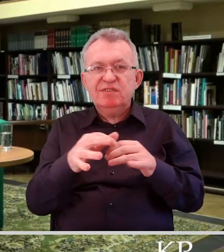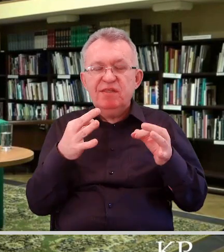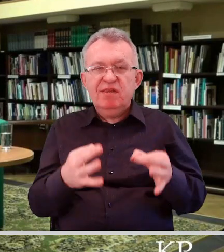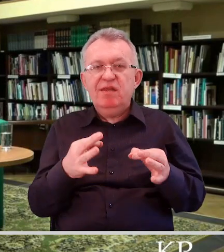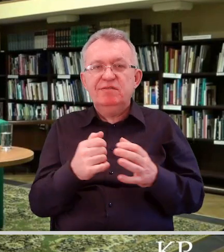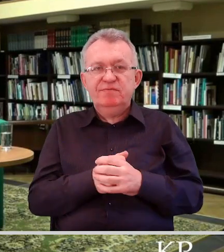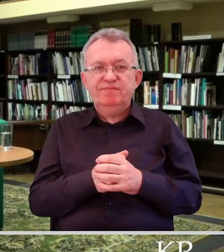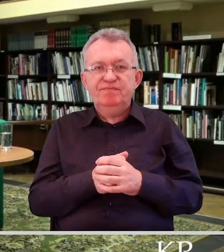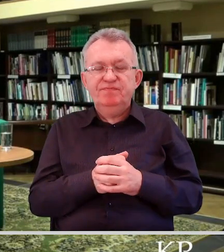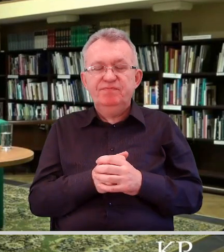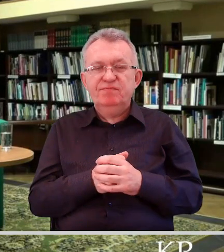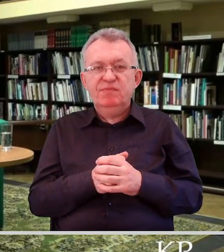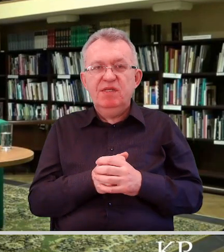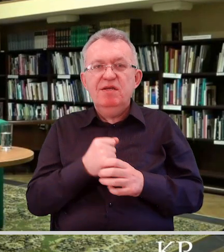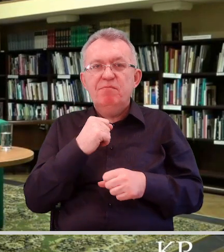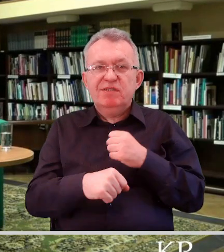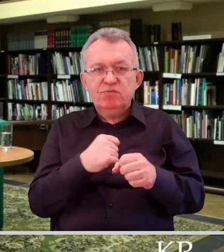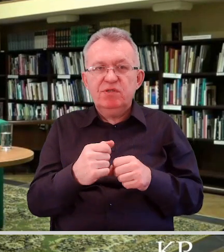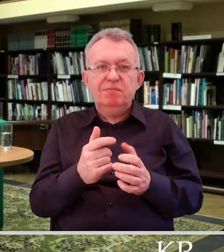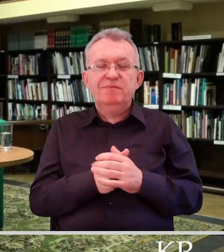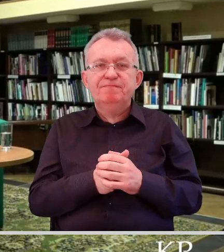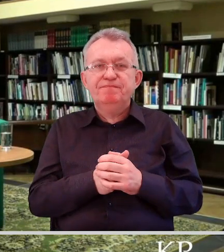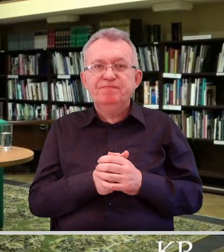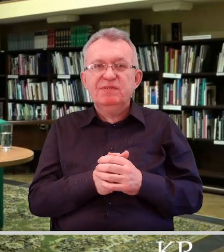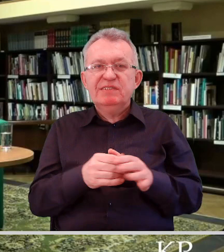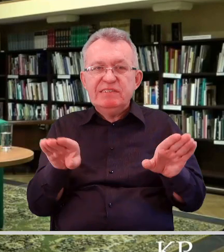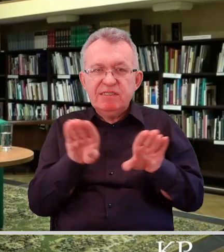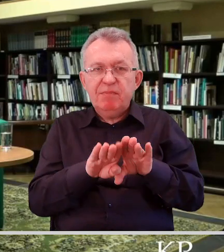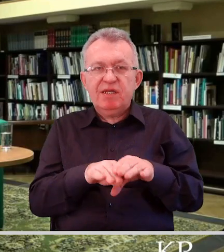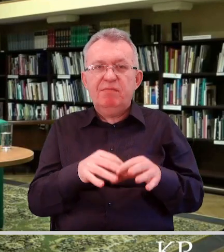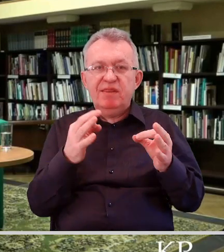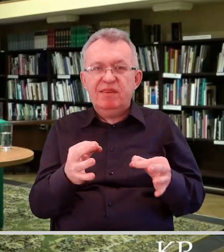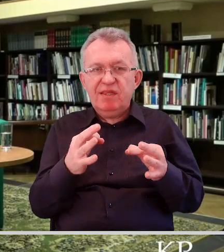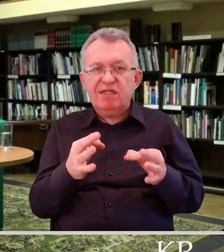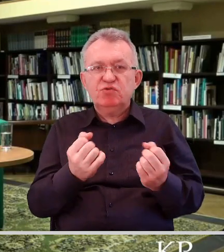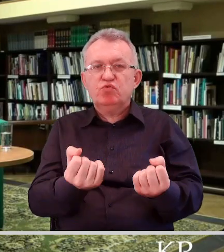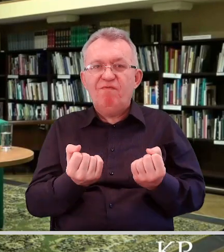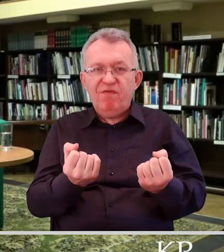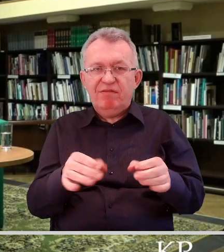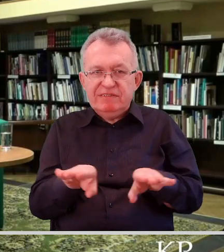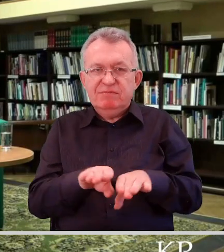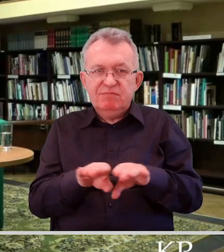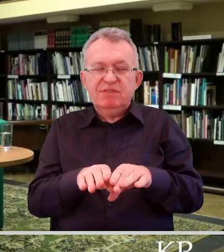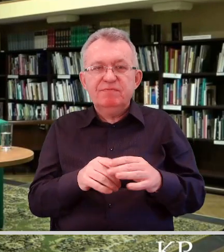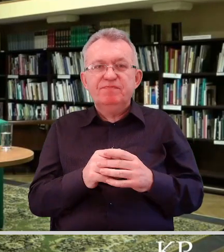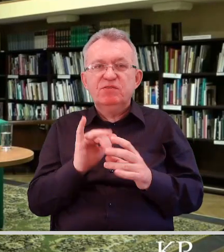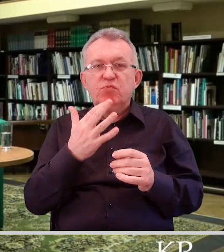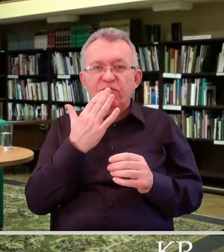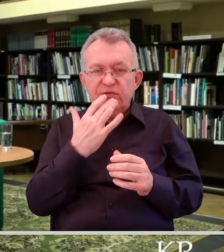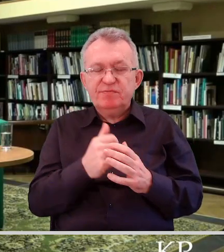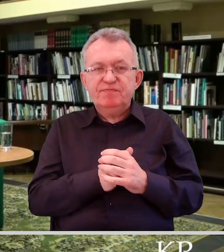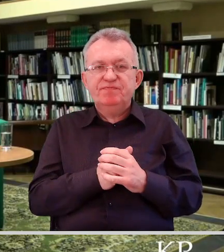współcześnie. Że jakby pracujemy na te, zamykamy teraz też w tych szufladkach, tak? To, o czym mówiłyśmy,